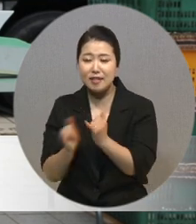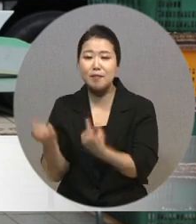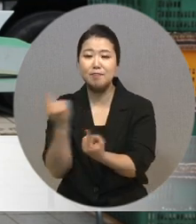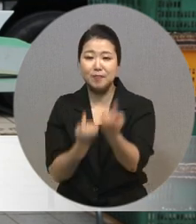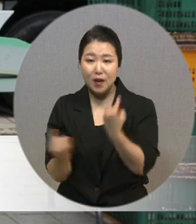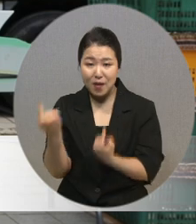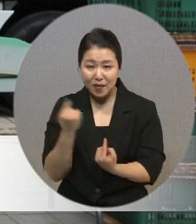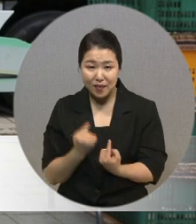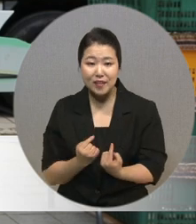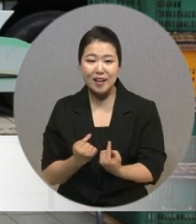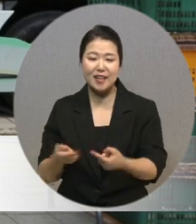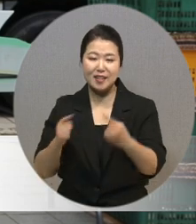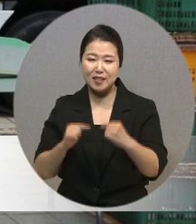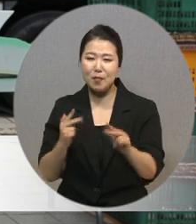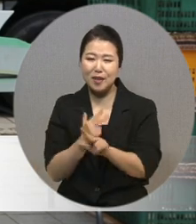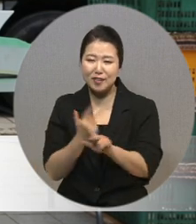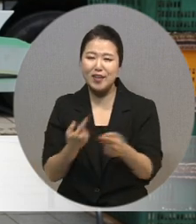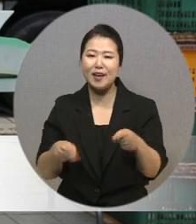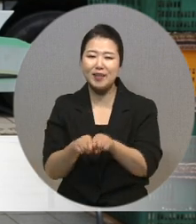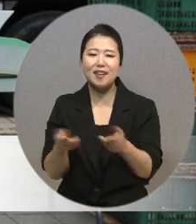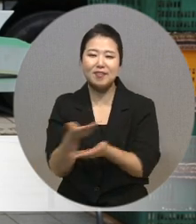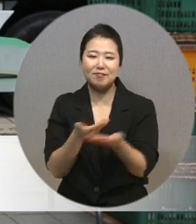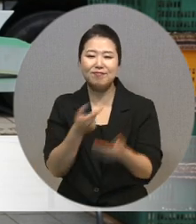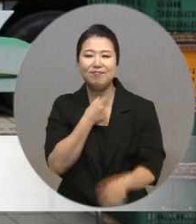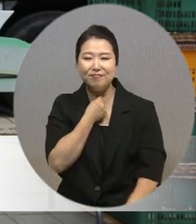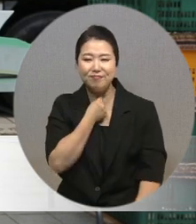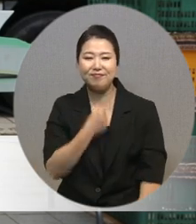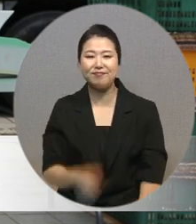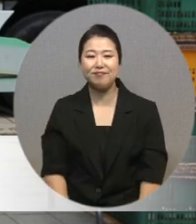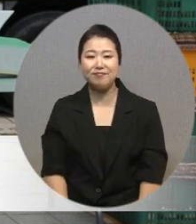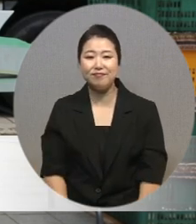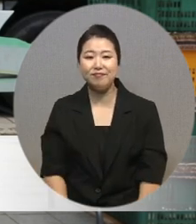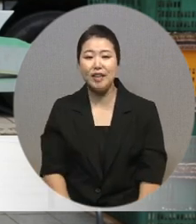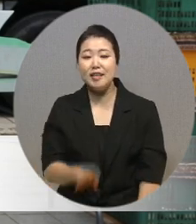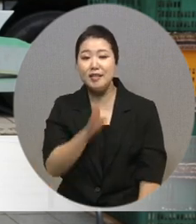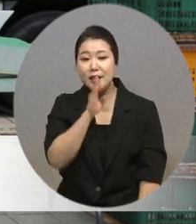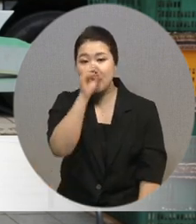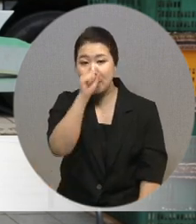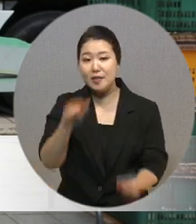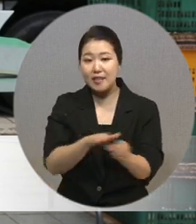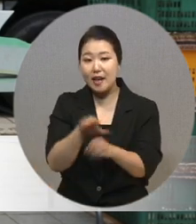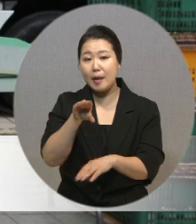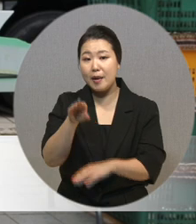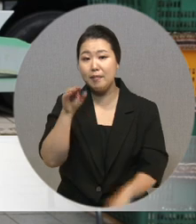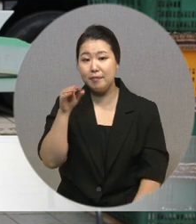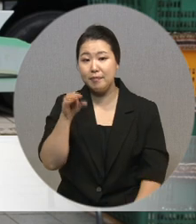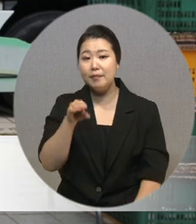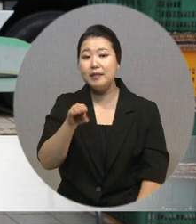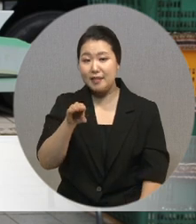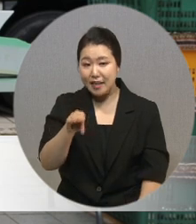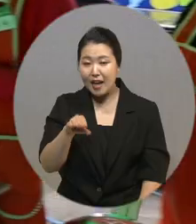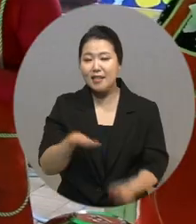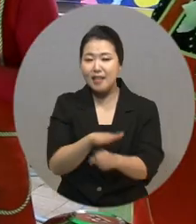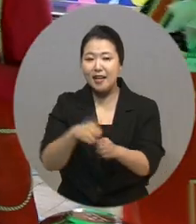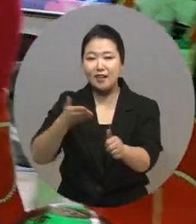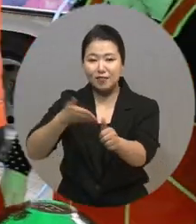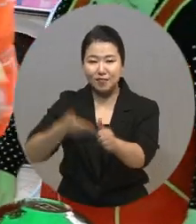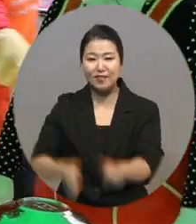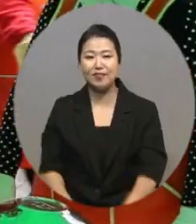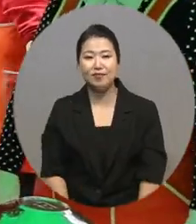많이 오셔서 매주도 함께했으면 좋은 사랑에 자 많이 사랑해주시고 많이 홍보해주세요